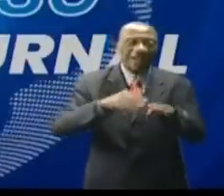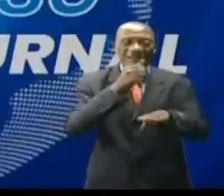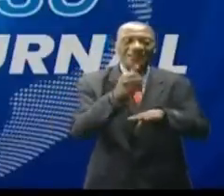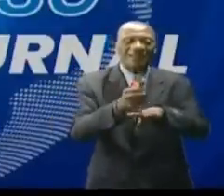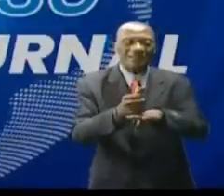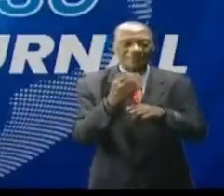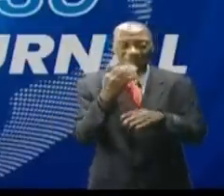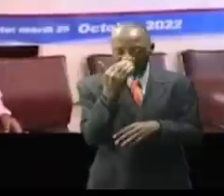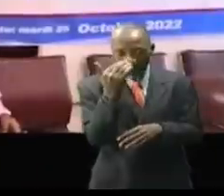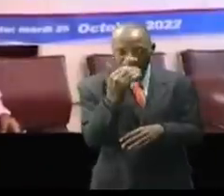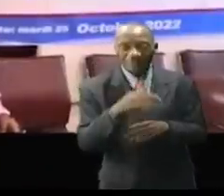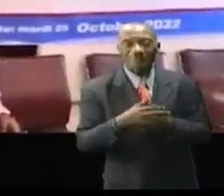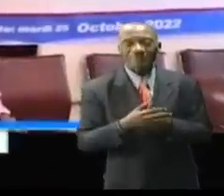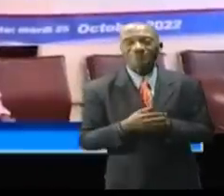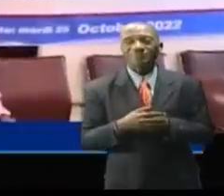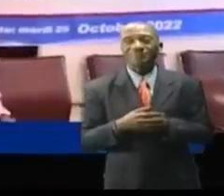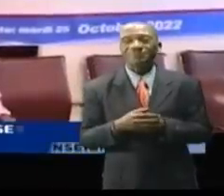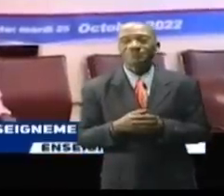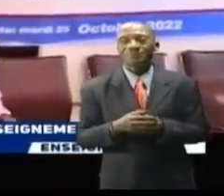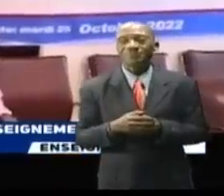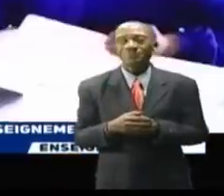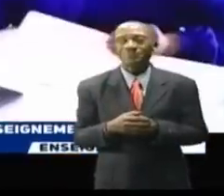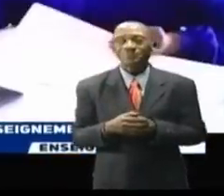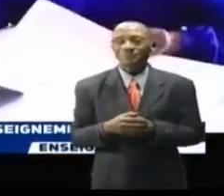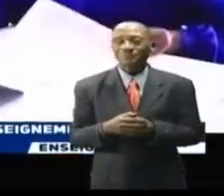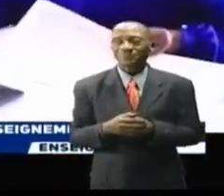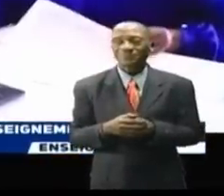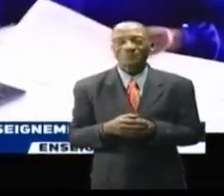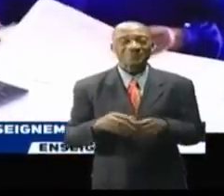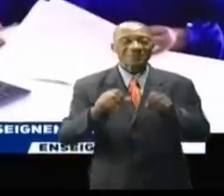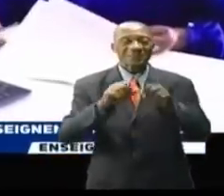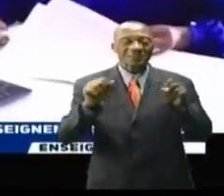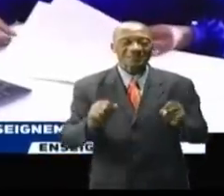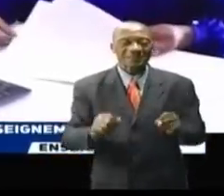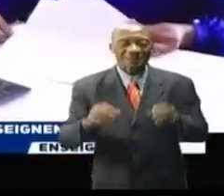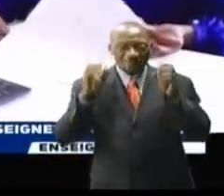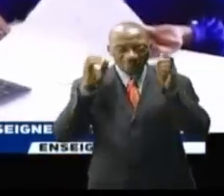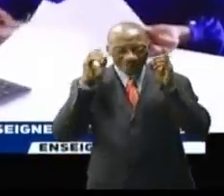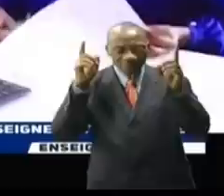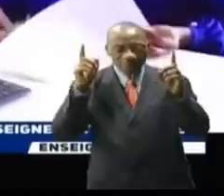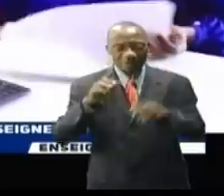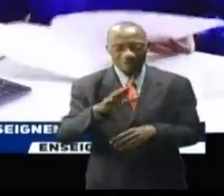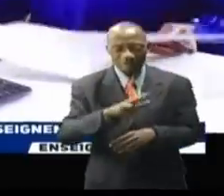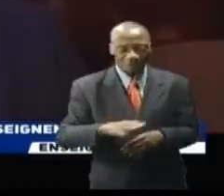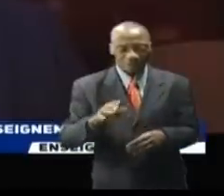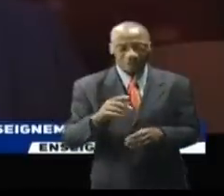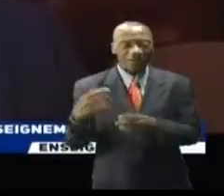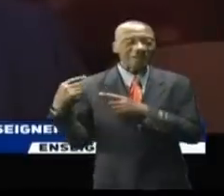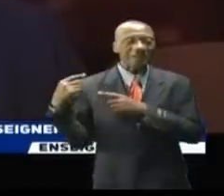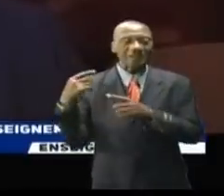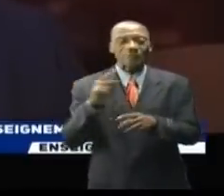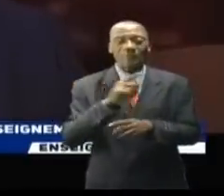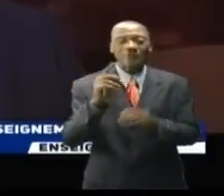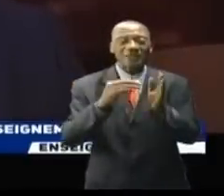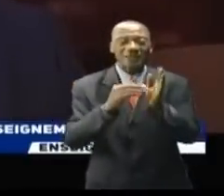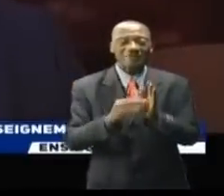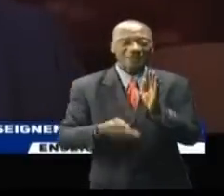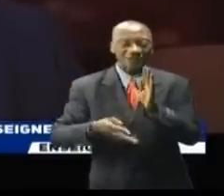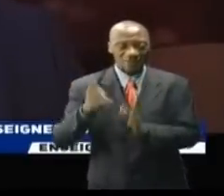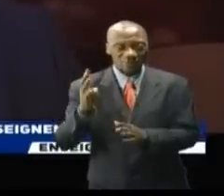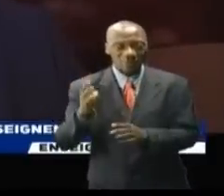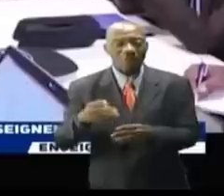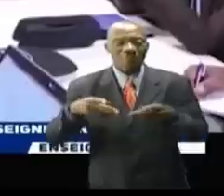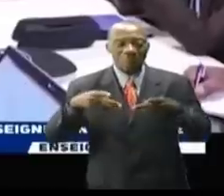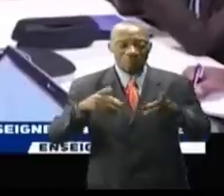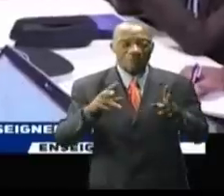ce reportage. Le rapport d'état du système éducatif national réalisé en 2014 a permis au gouvernement de la République démocratique du